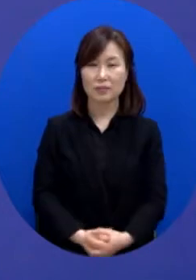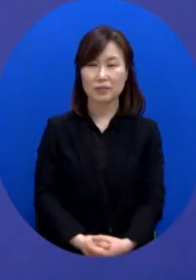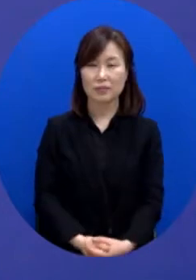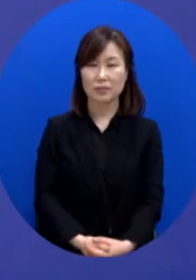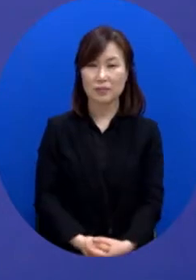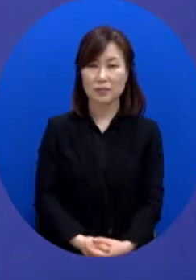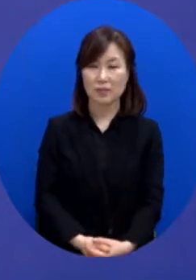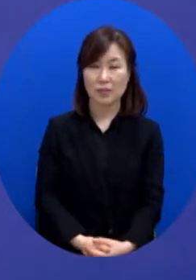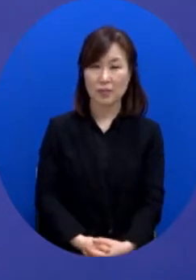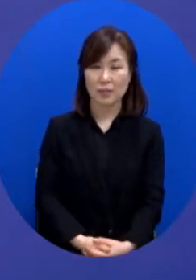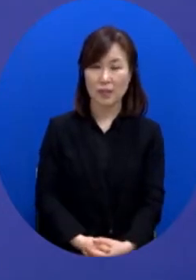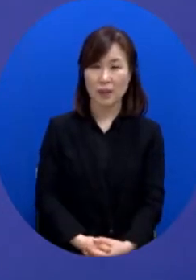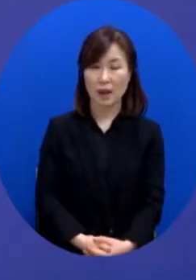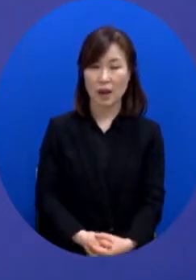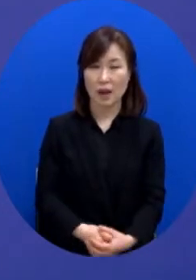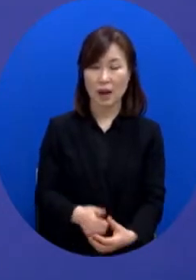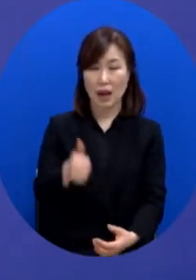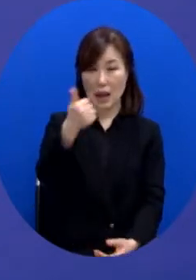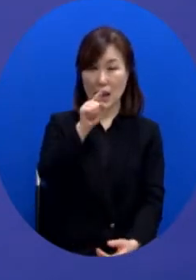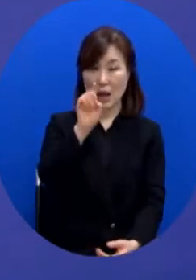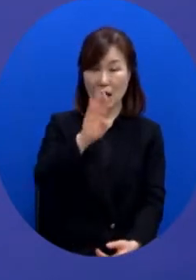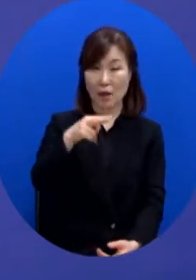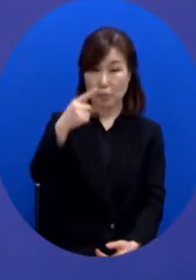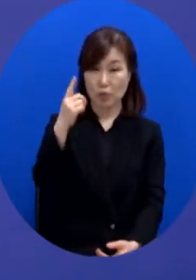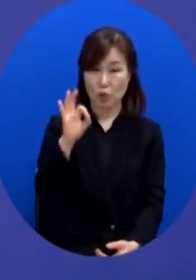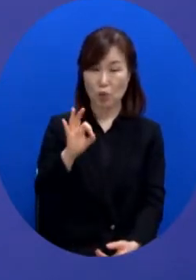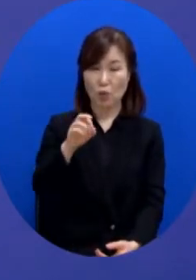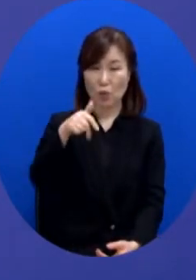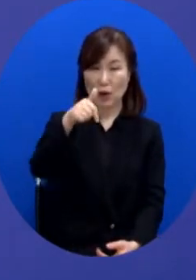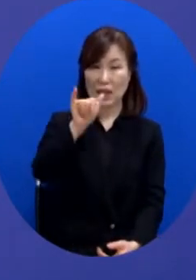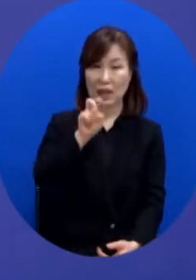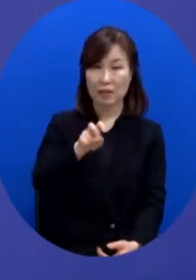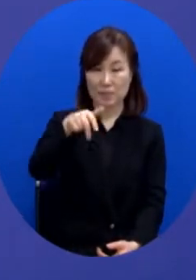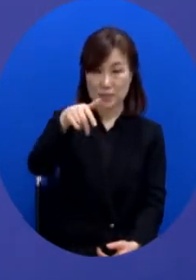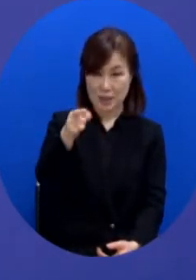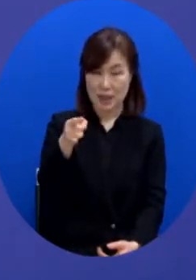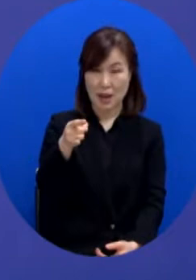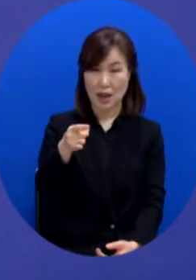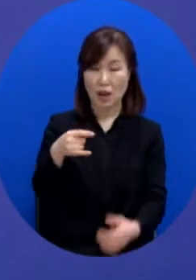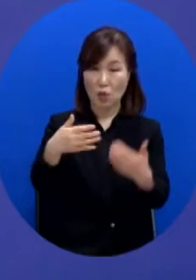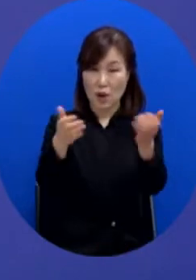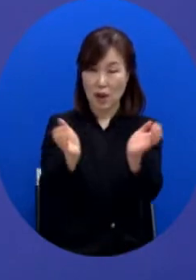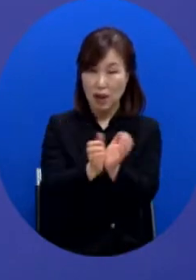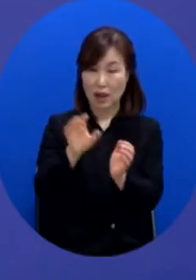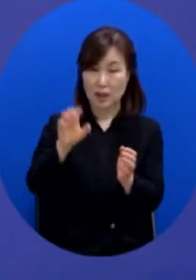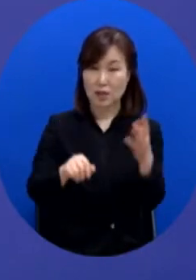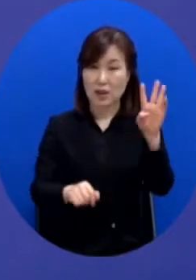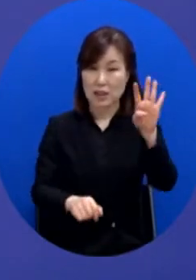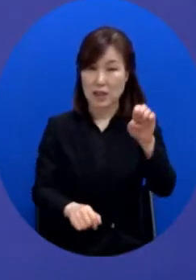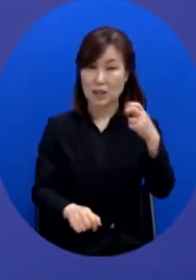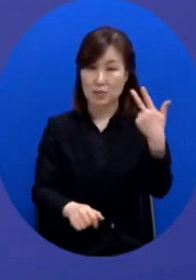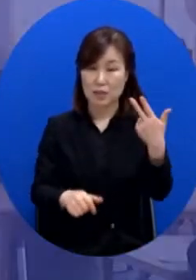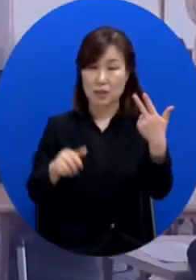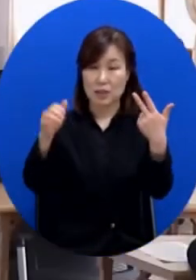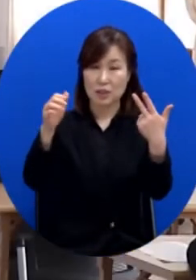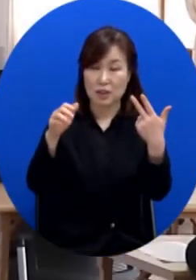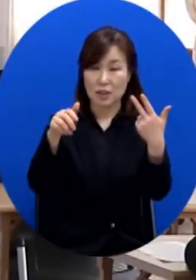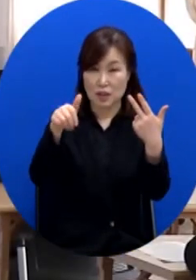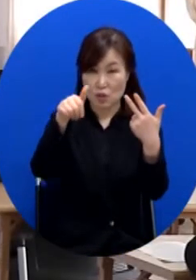대한 예수교 장로회 합동 김재 장 노회가 김제 노벨 회관에서 48의 정기총회 를 열었습니다